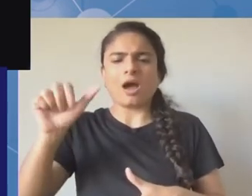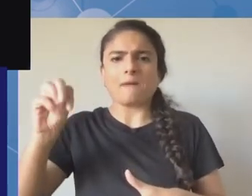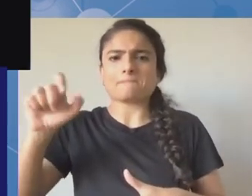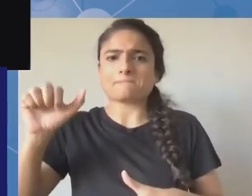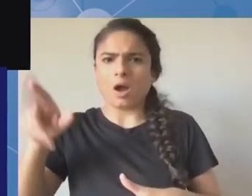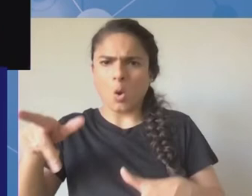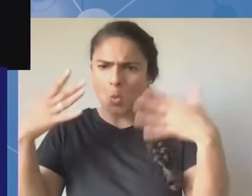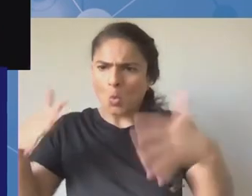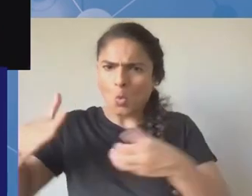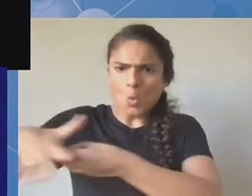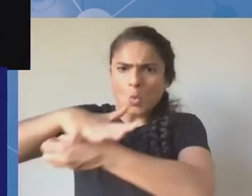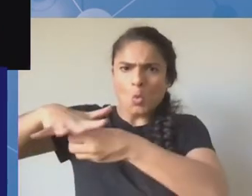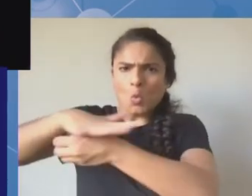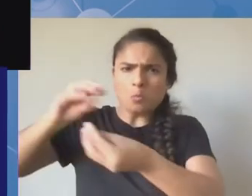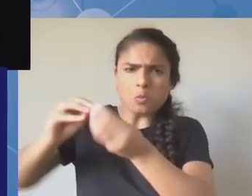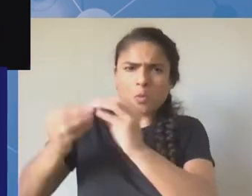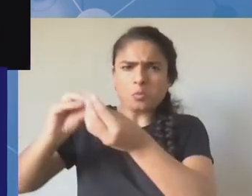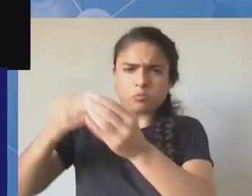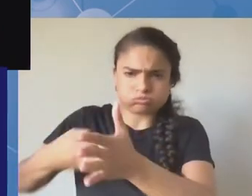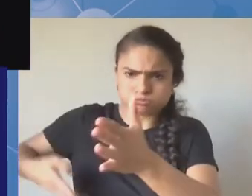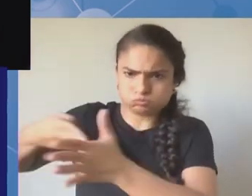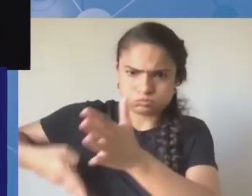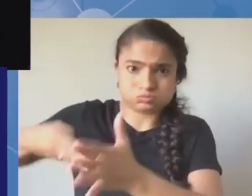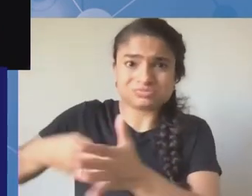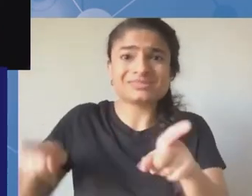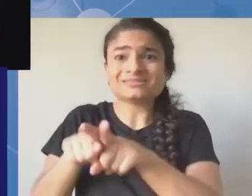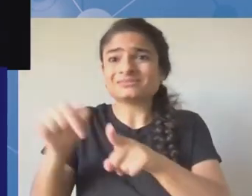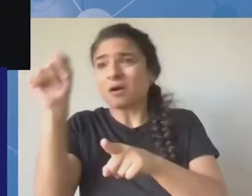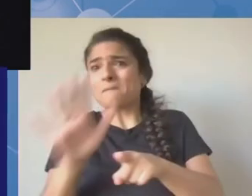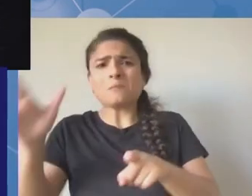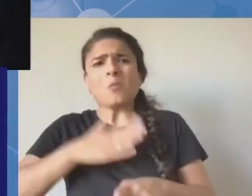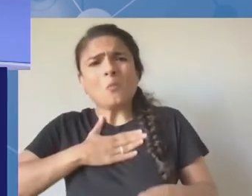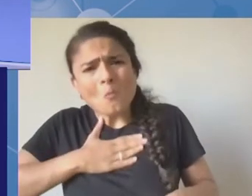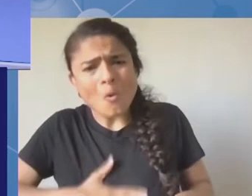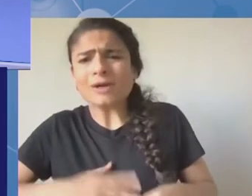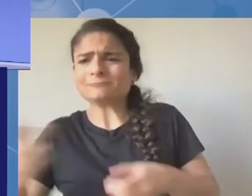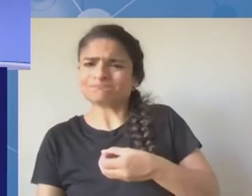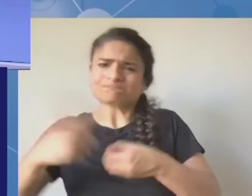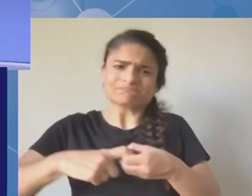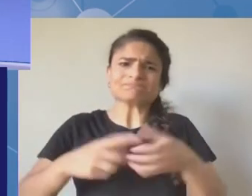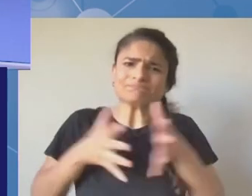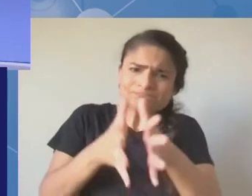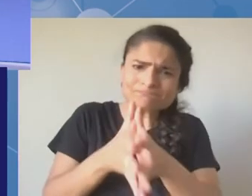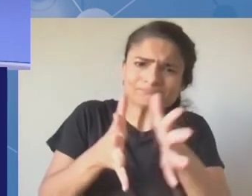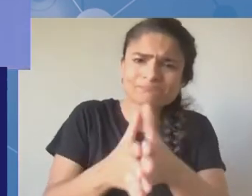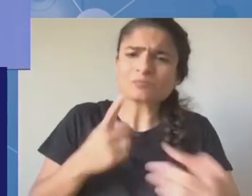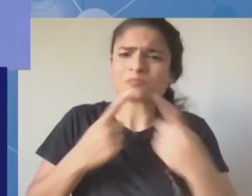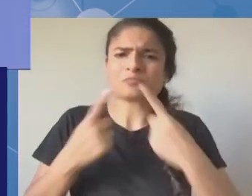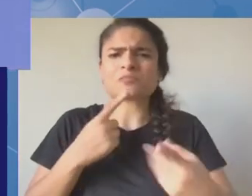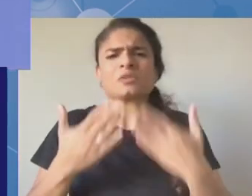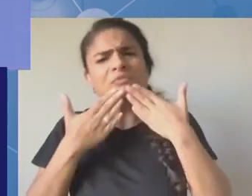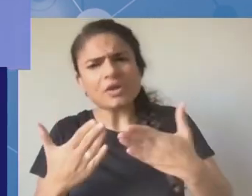وغيرها من الدول التي يصعب فيها القيام بذلك والمشاركة في هذه النقاشات